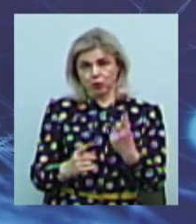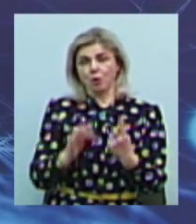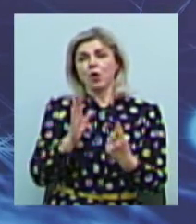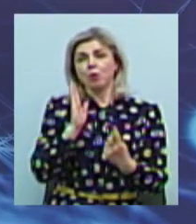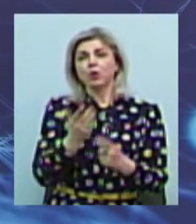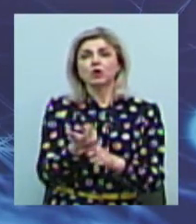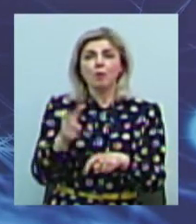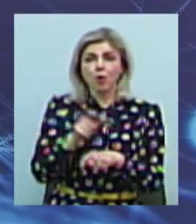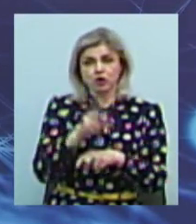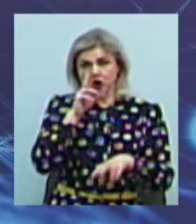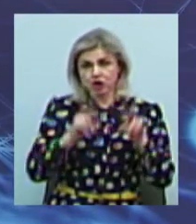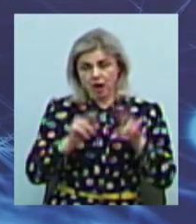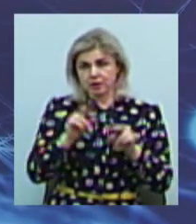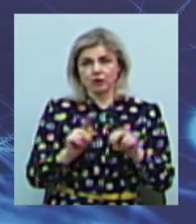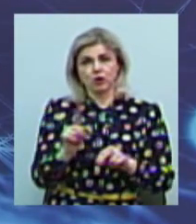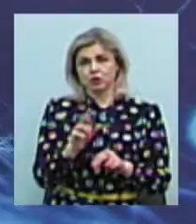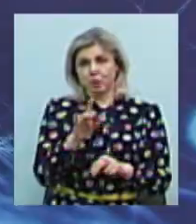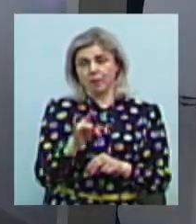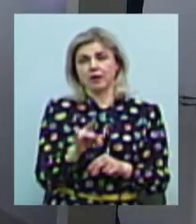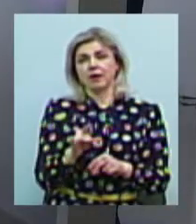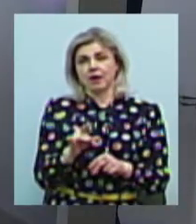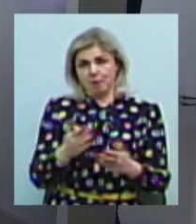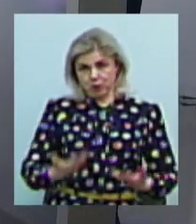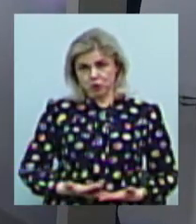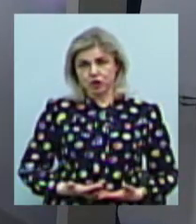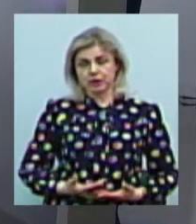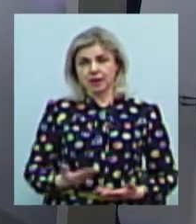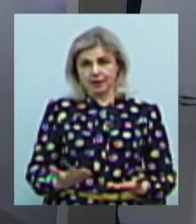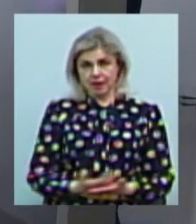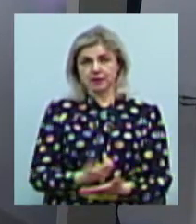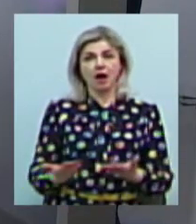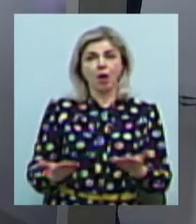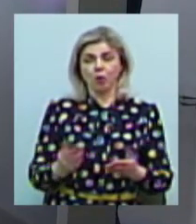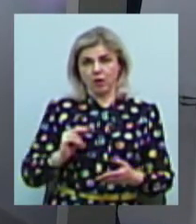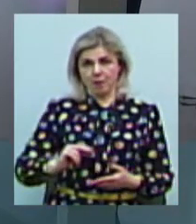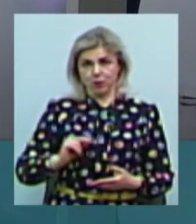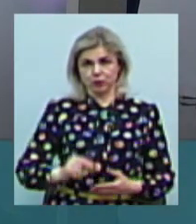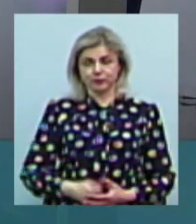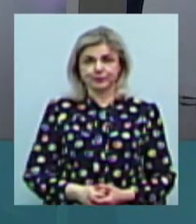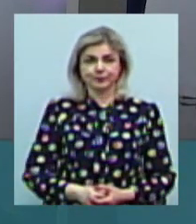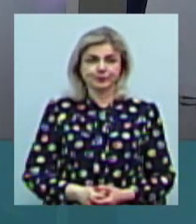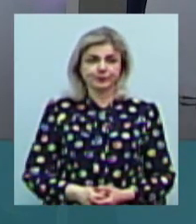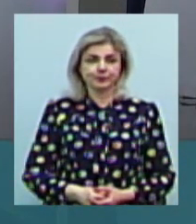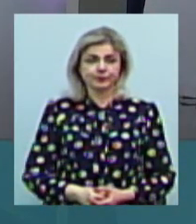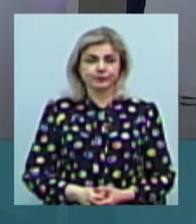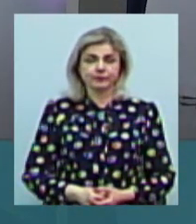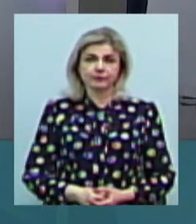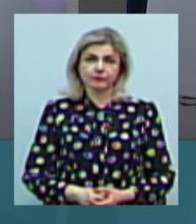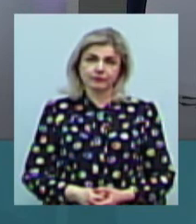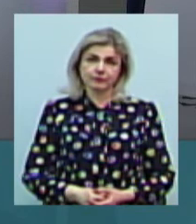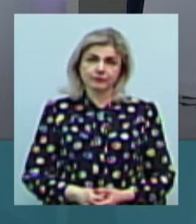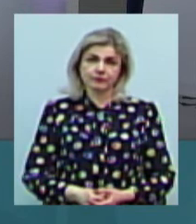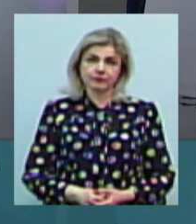на те, щоб, ну, так сказати, прижитися і знайти якусь роботу таку, ну, більш достойну, більш якусь